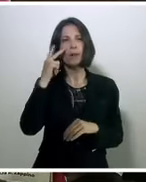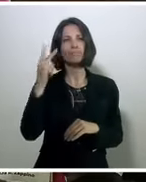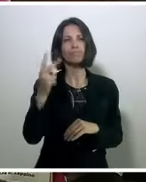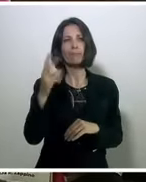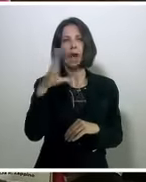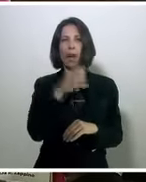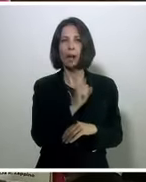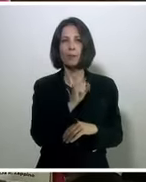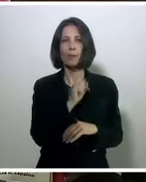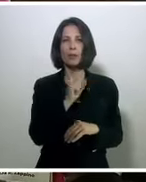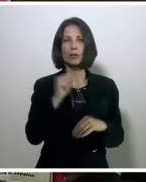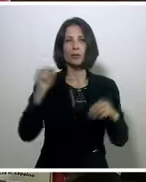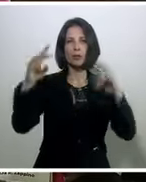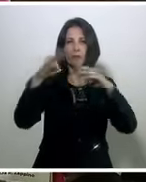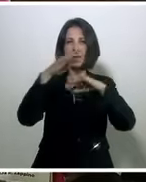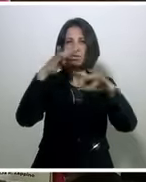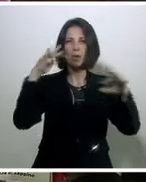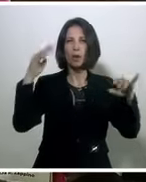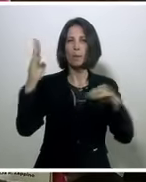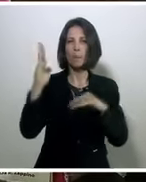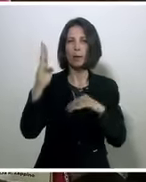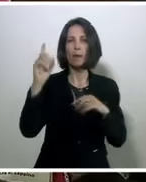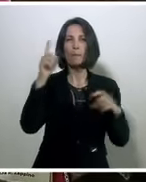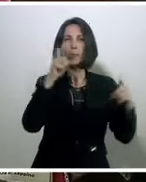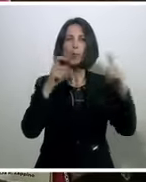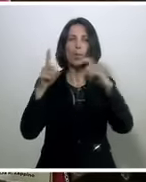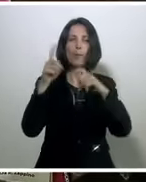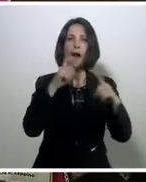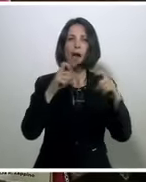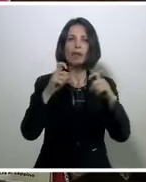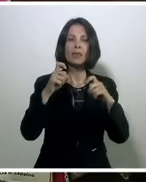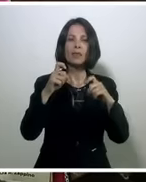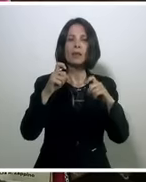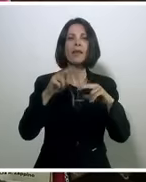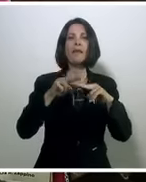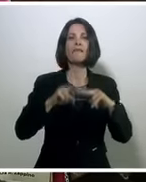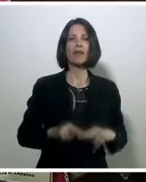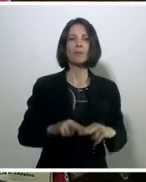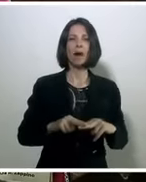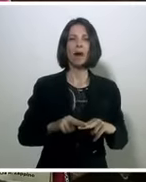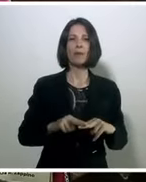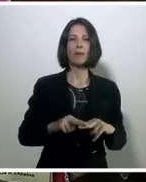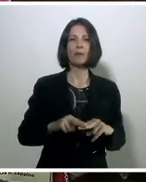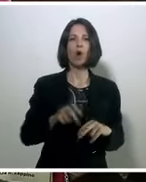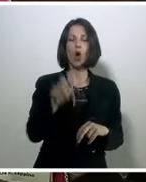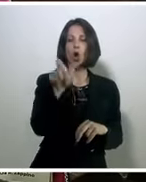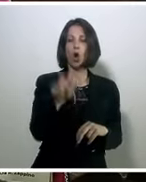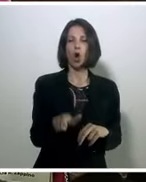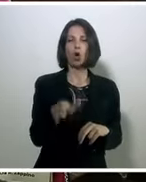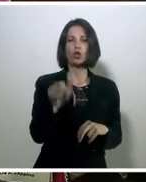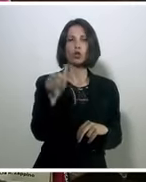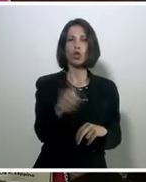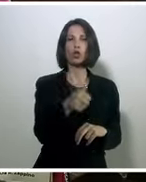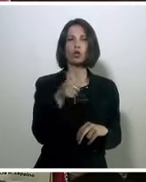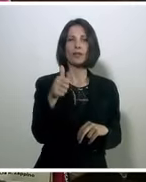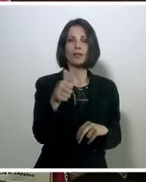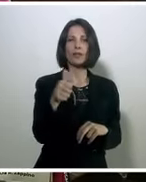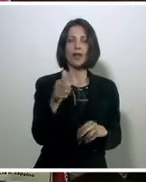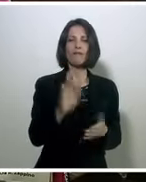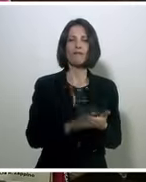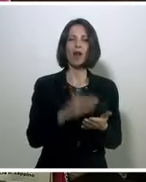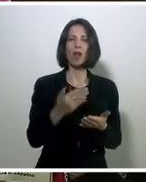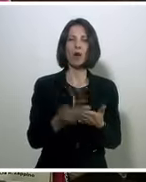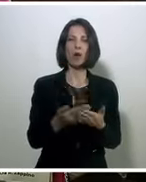erano gli anni in cui si affermava una sorta di soggettivizzazione del valore secondo cui al di là delle libere inclinazioni